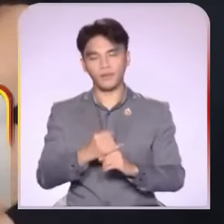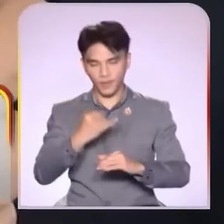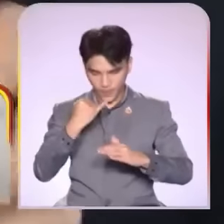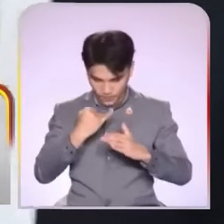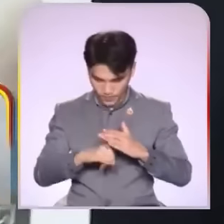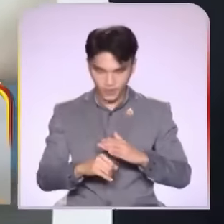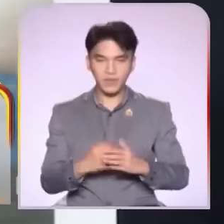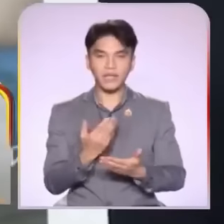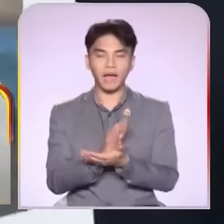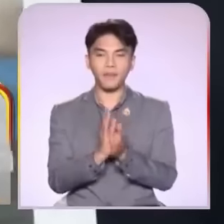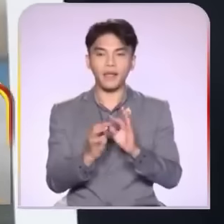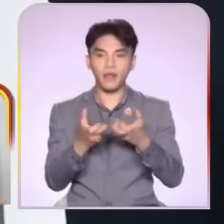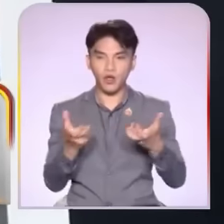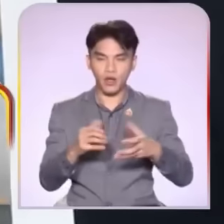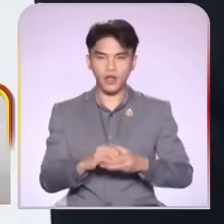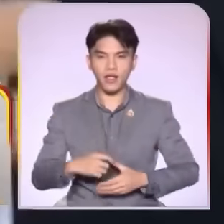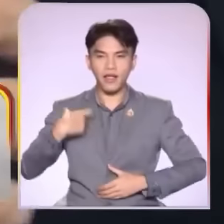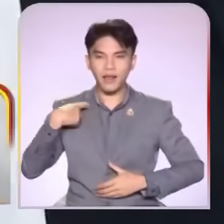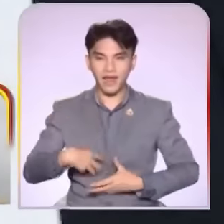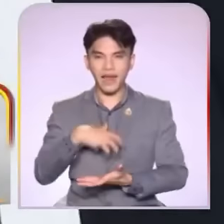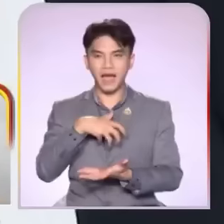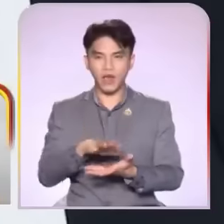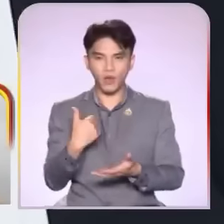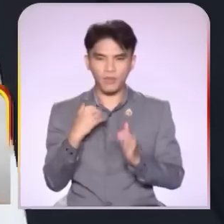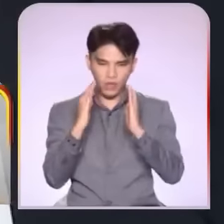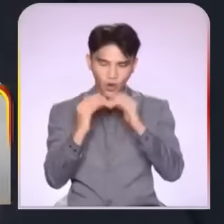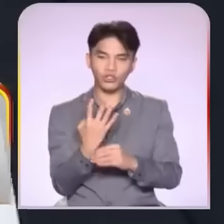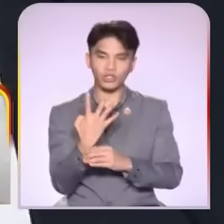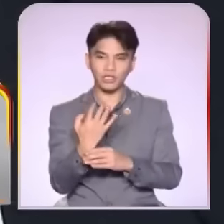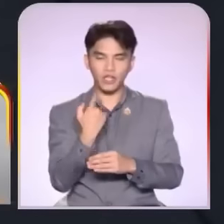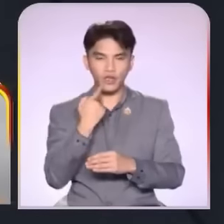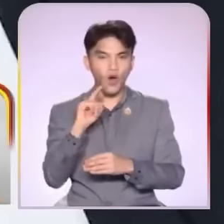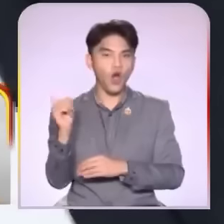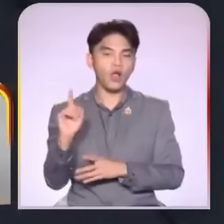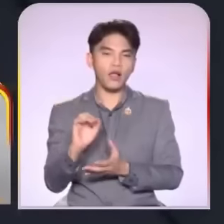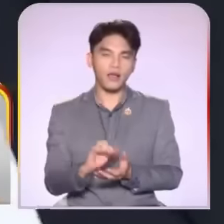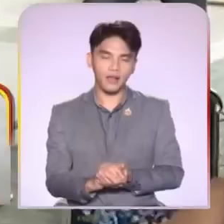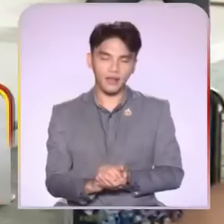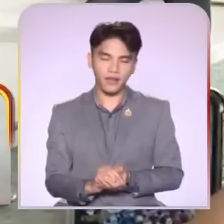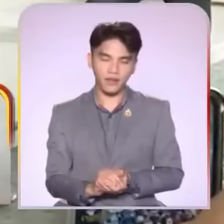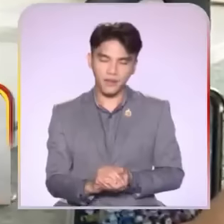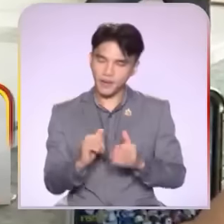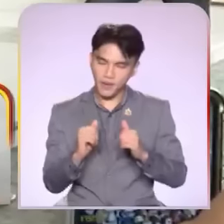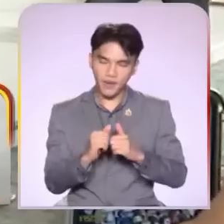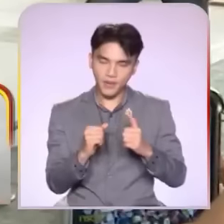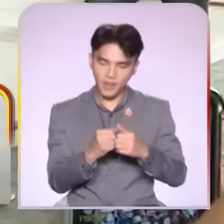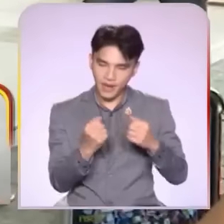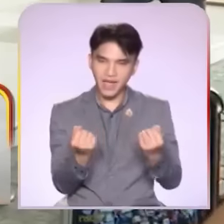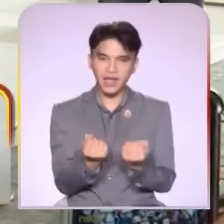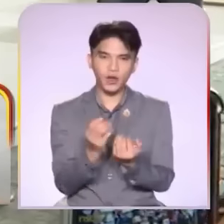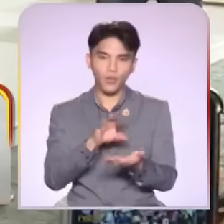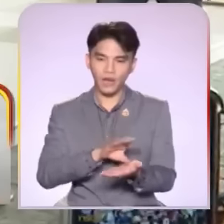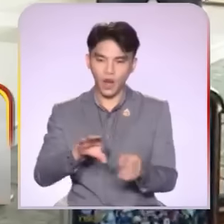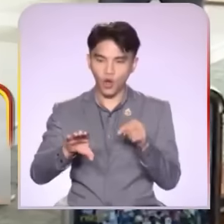ดมูลฐานการฟอกเงินทนายตั้มบอกว่ามีผู้เสียหาย4คนค่ะมาร้องเรียนว่าได้รับผลกระทบจากการลง